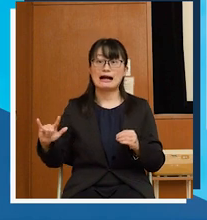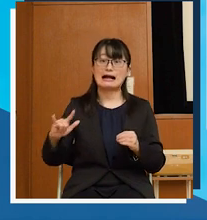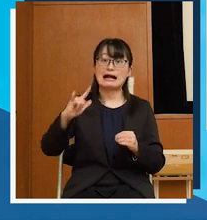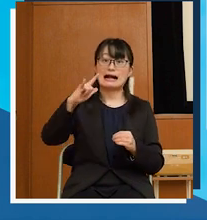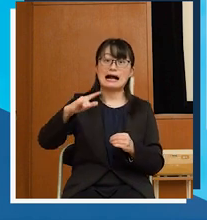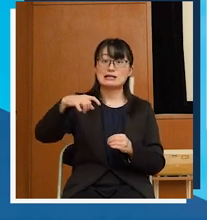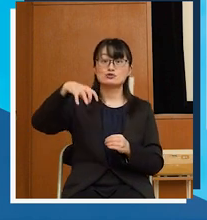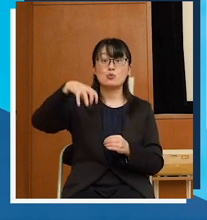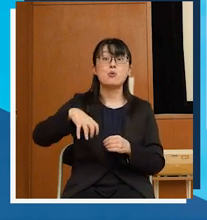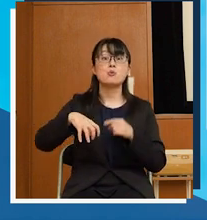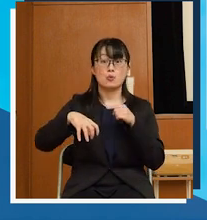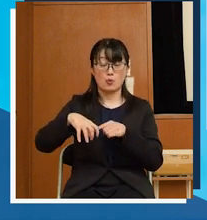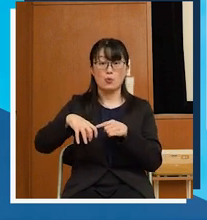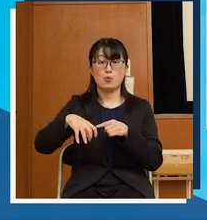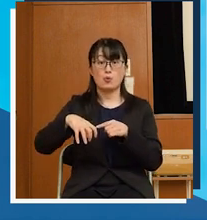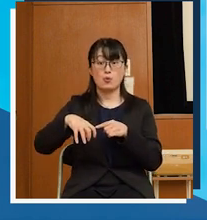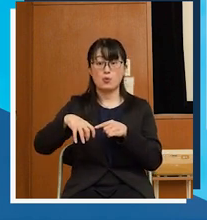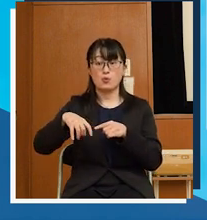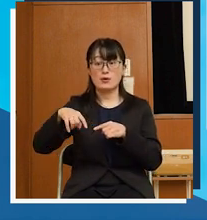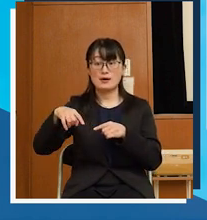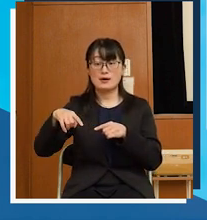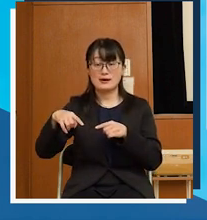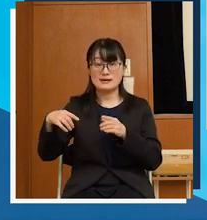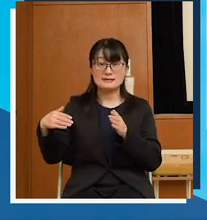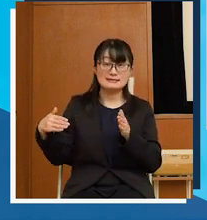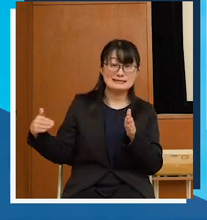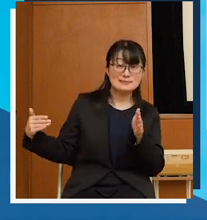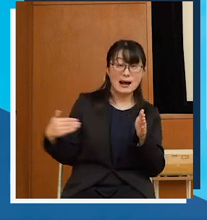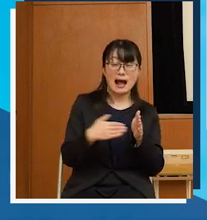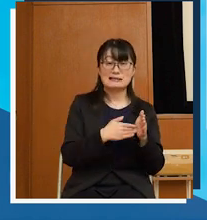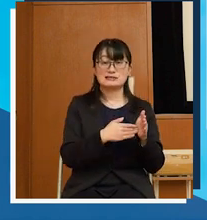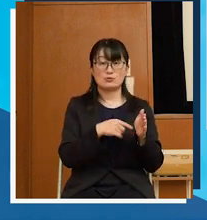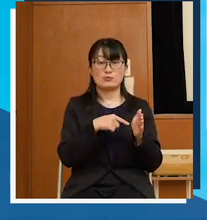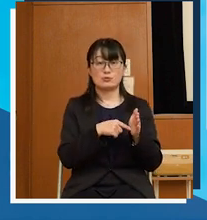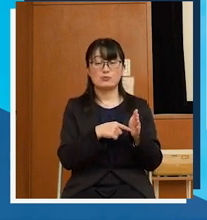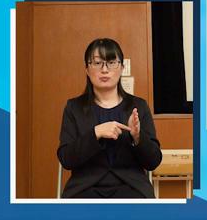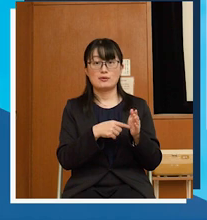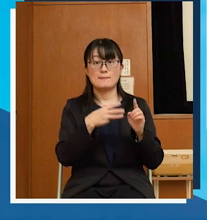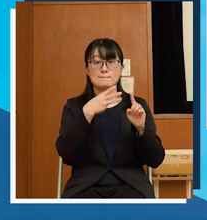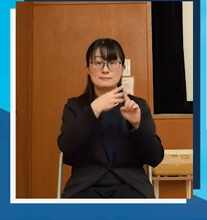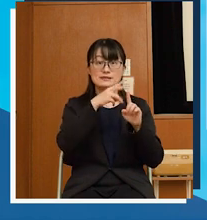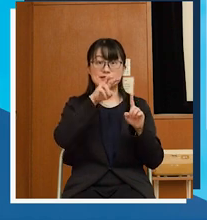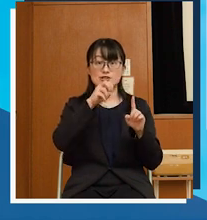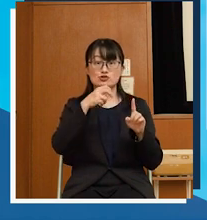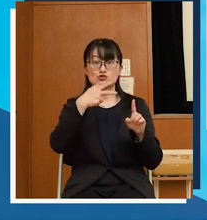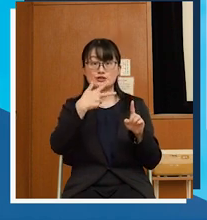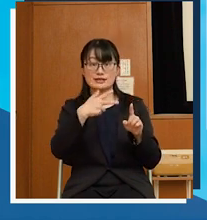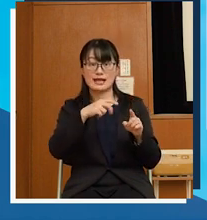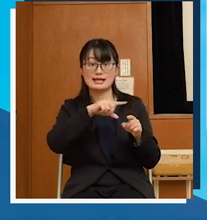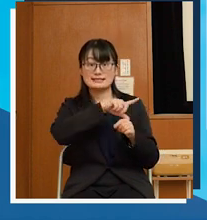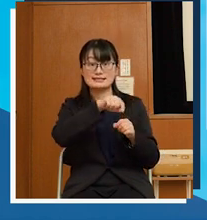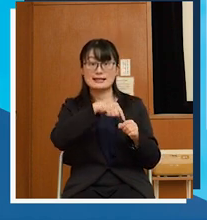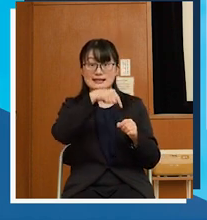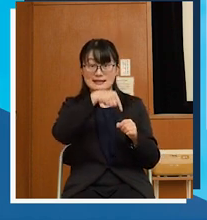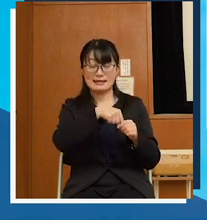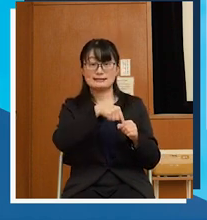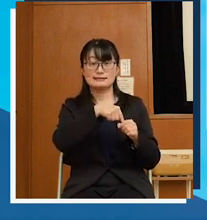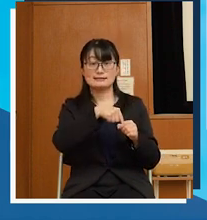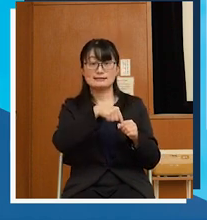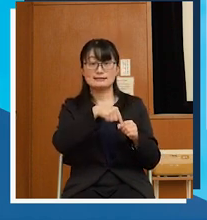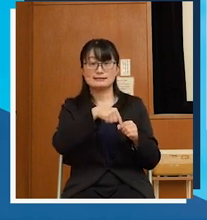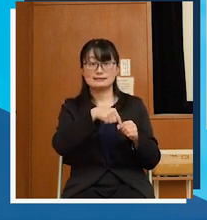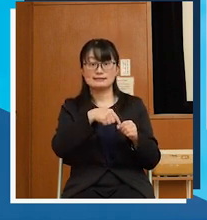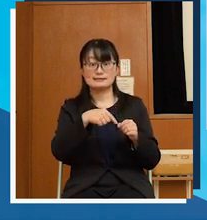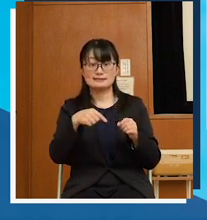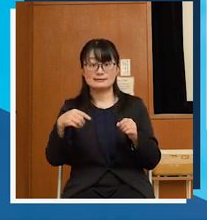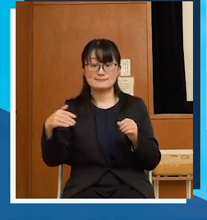のポイントb27地点ここが水面下90mの1番下まで軟弱地盤